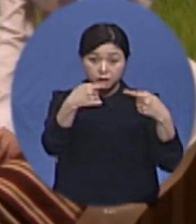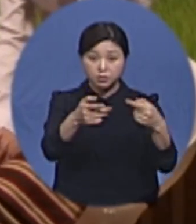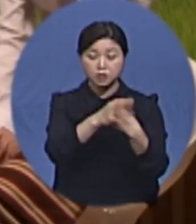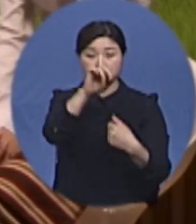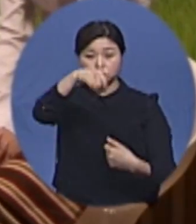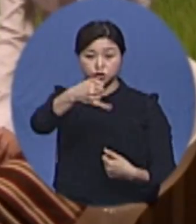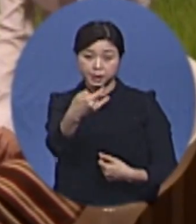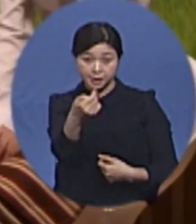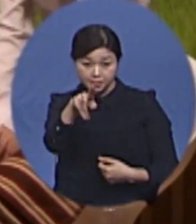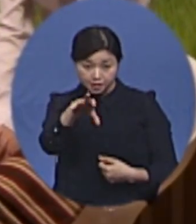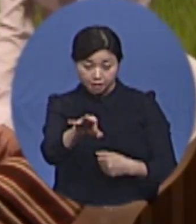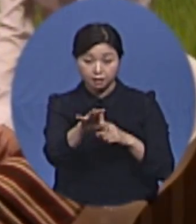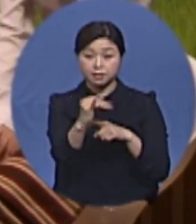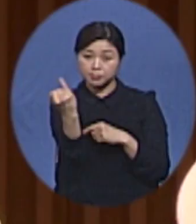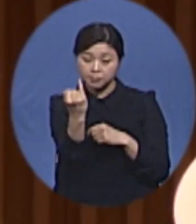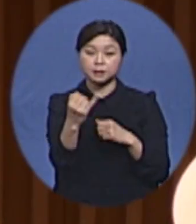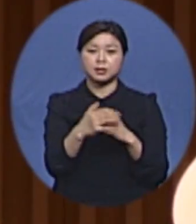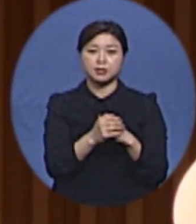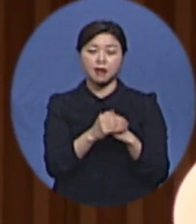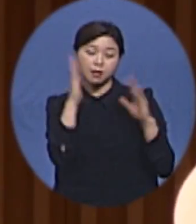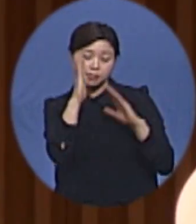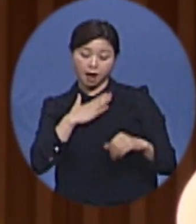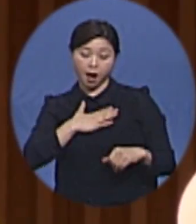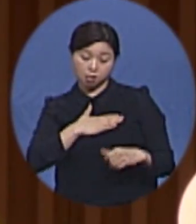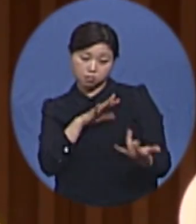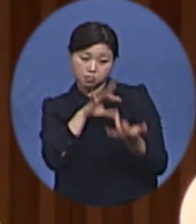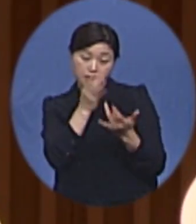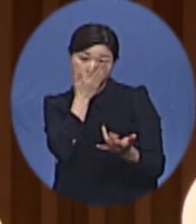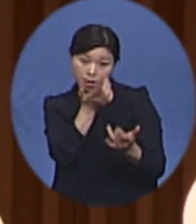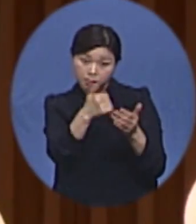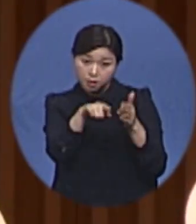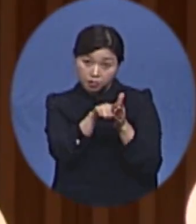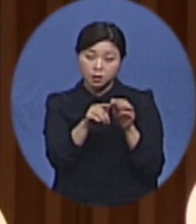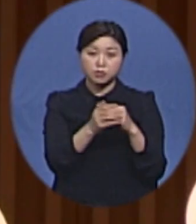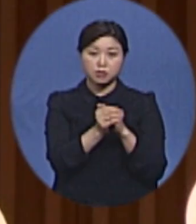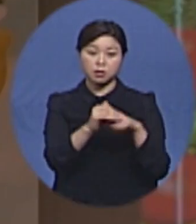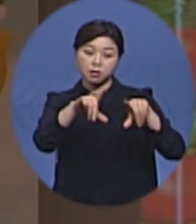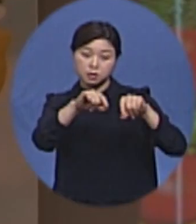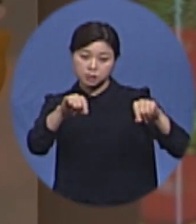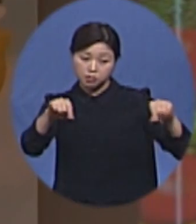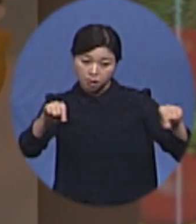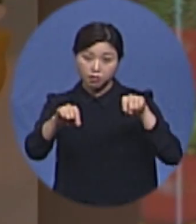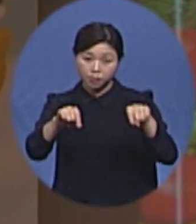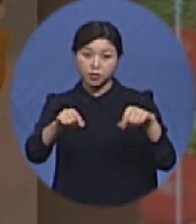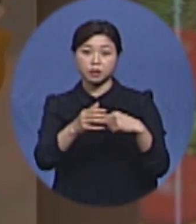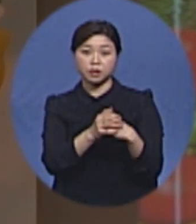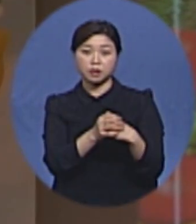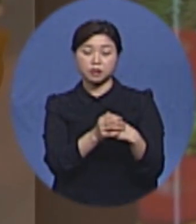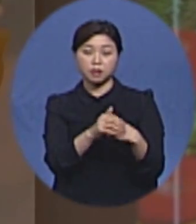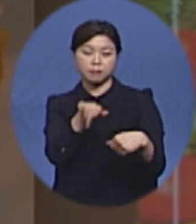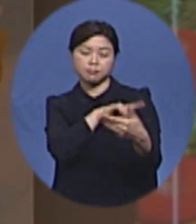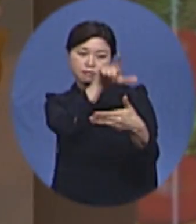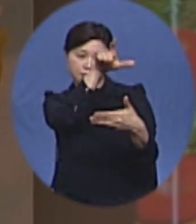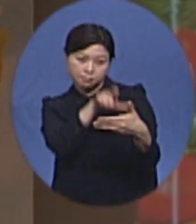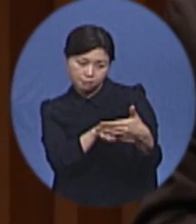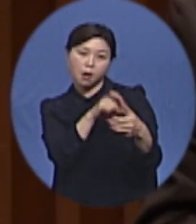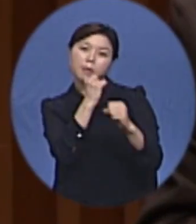유의정 양은 학생들이 알고 선택할 수 있도록 급식 식단표에 GMO 표시를 하자는 제안을